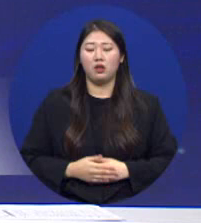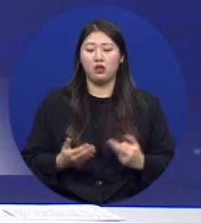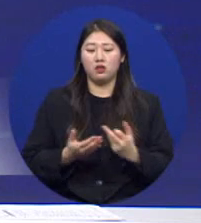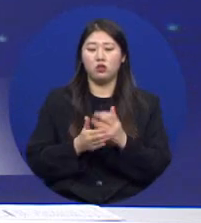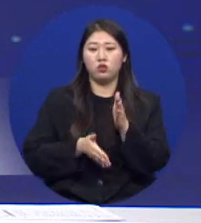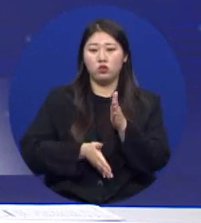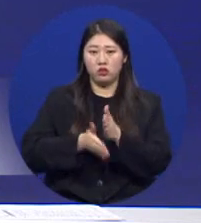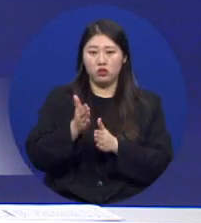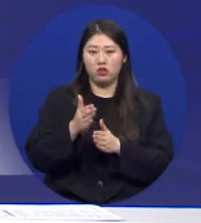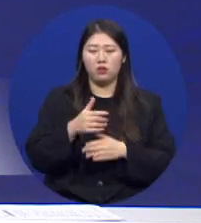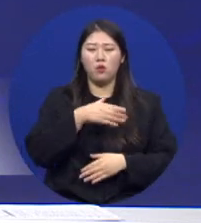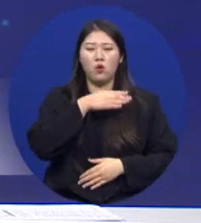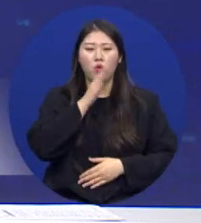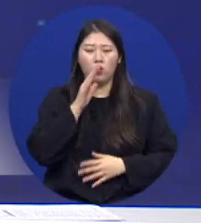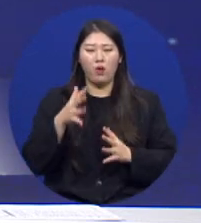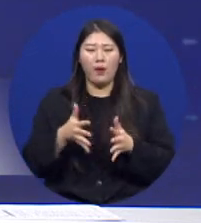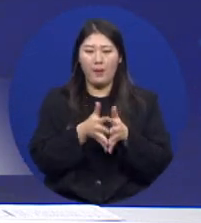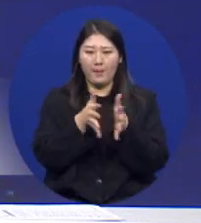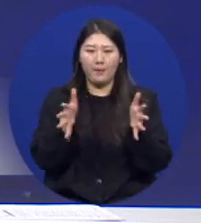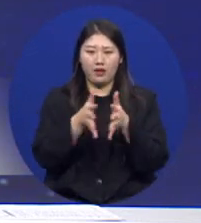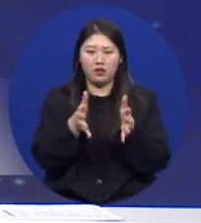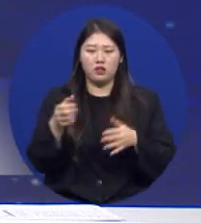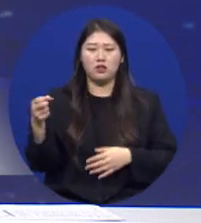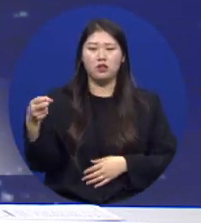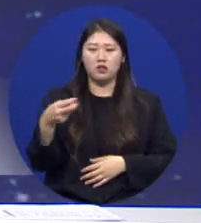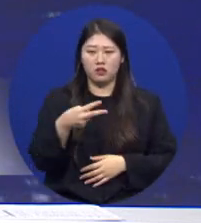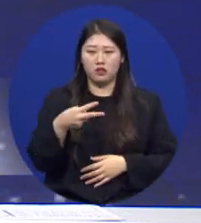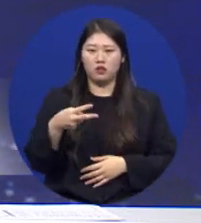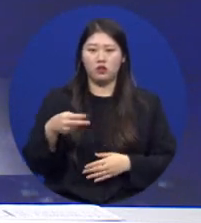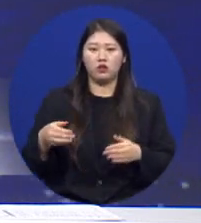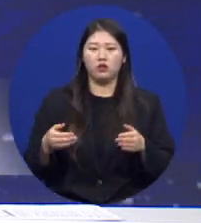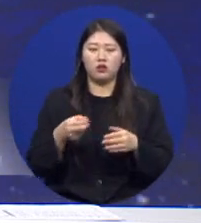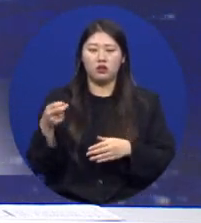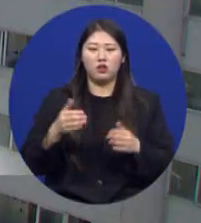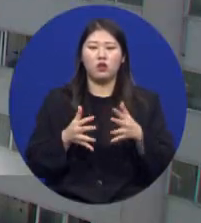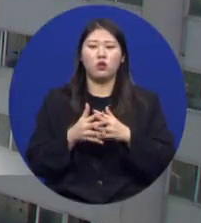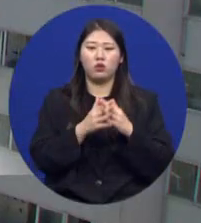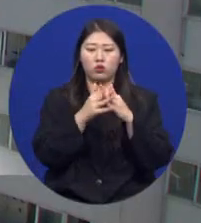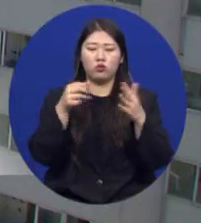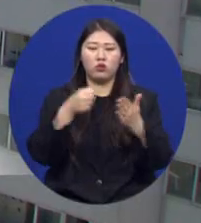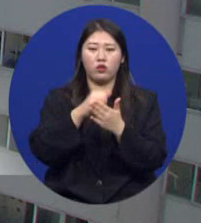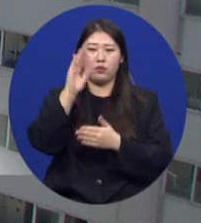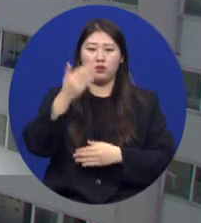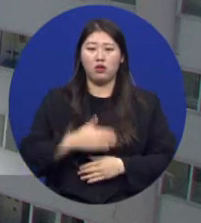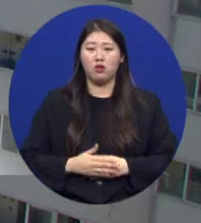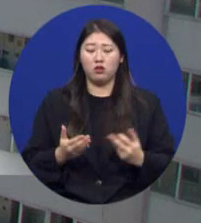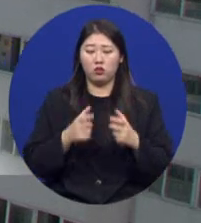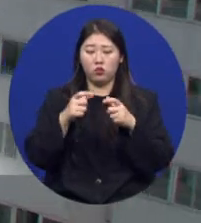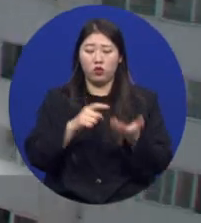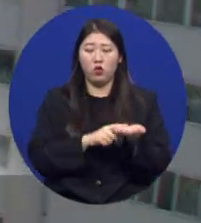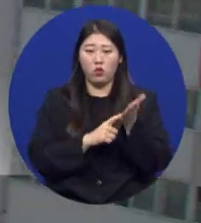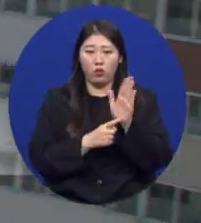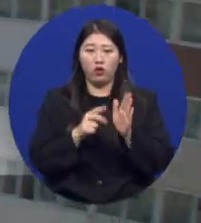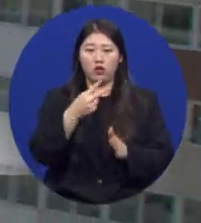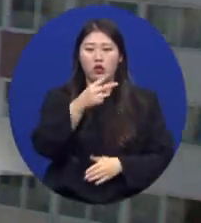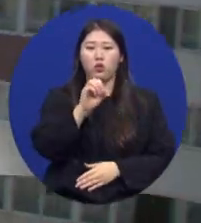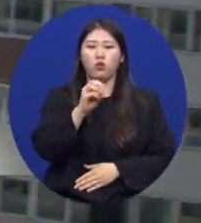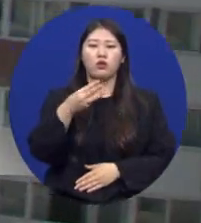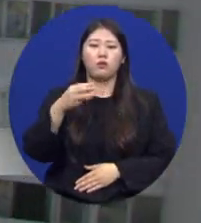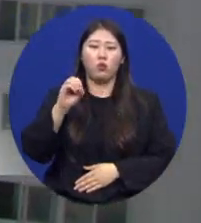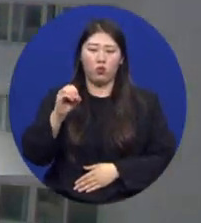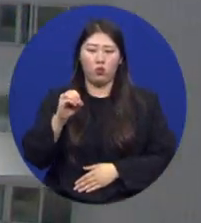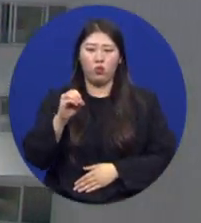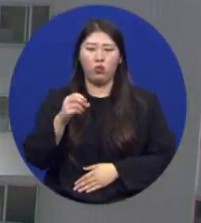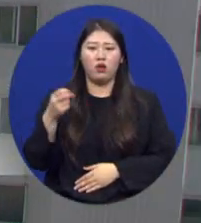제주시 노후아파트 33곳이 재건축 정비 예정 구역으로 지정됩니다. 제주도가 공개한 2030